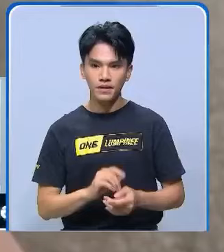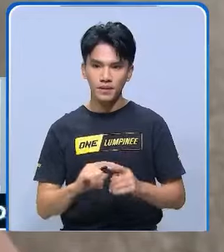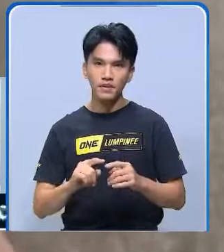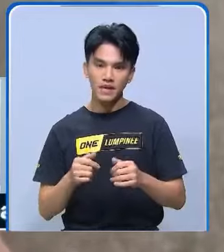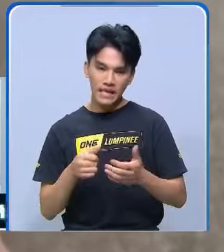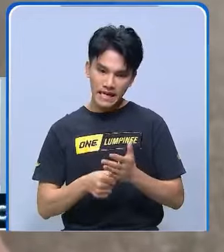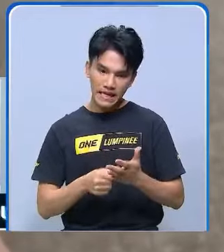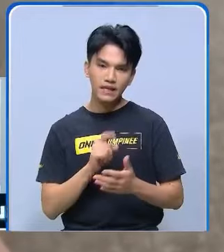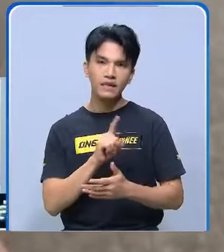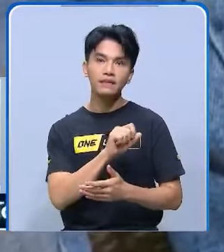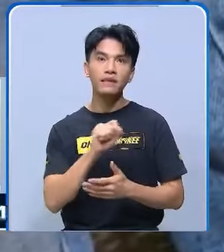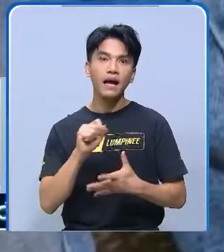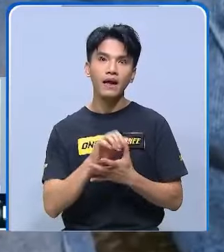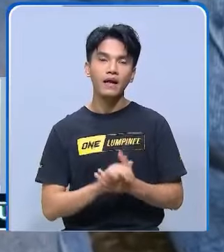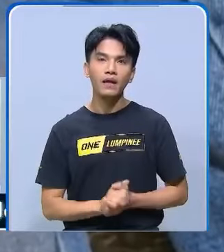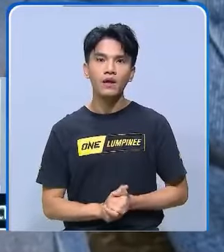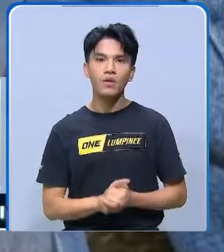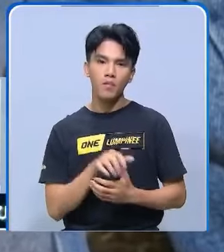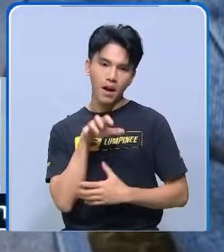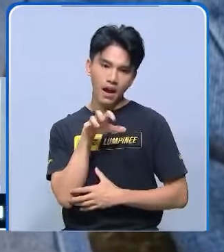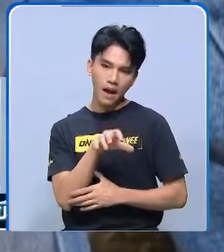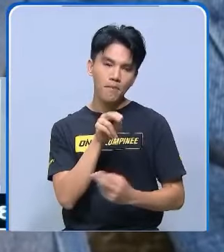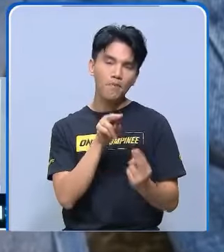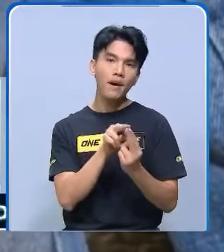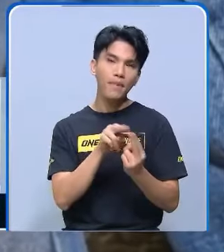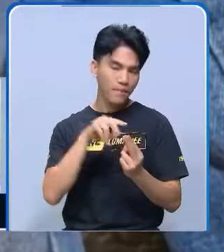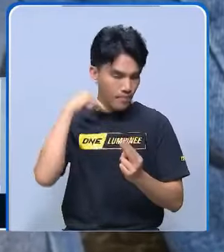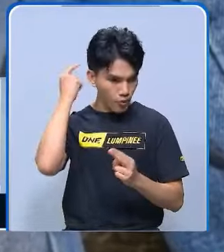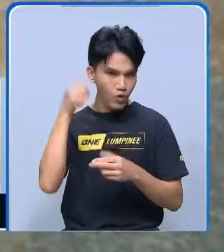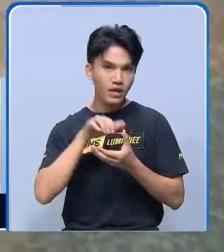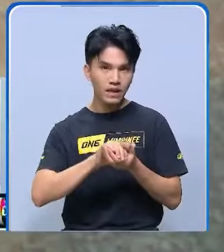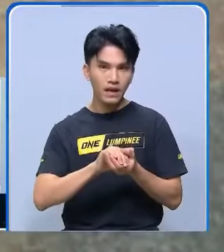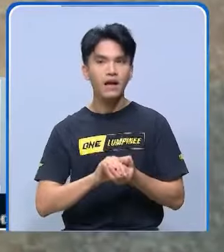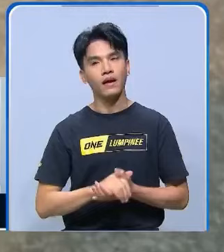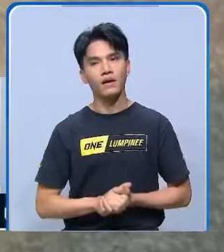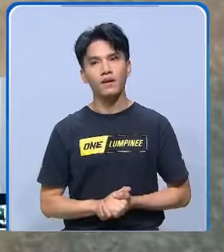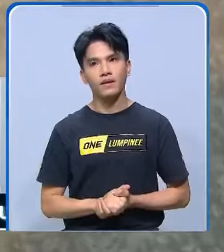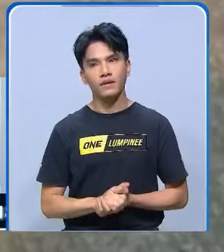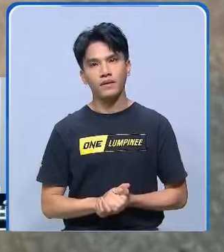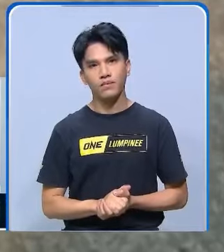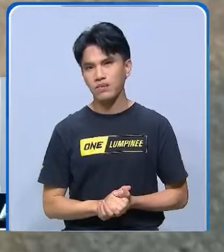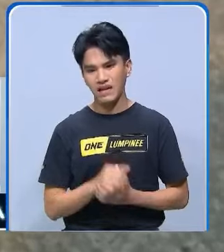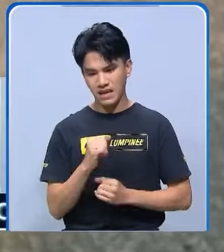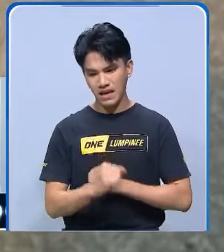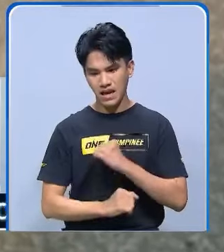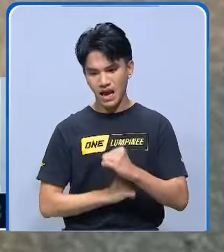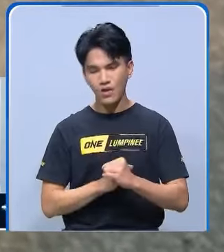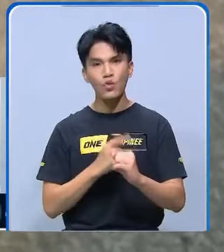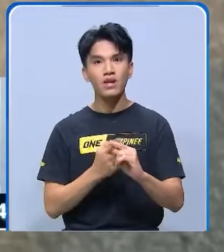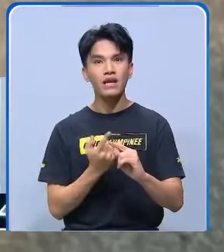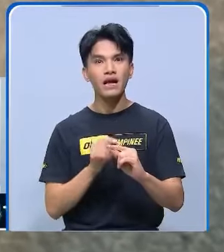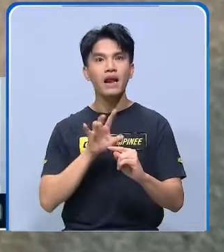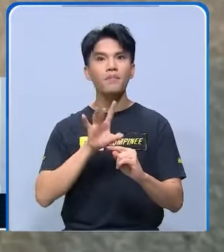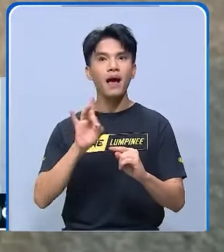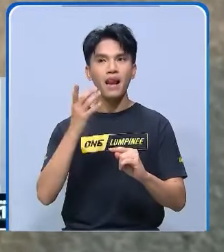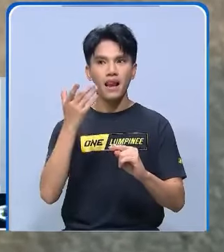ค้างไว้กว่า 100,000 บาทอีกทั้งข่มขู่จะคืนใจเมียทั้งที่เมียของน้องเนี่ยอายุครรภ์เนี่ย8เดือนแล้วค่ะบ